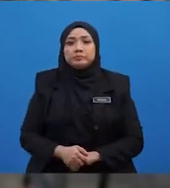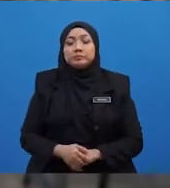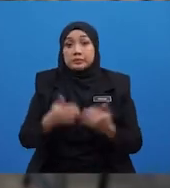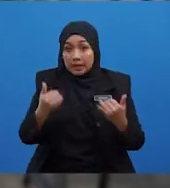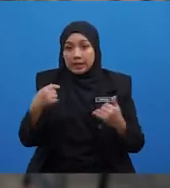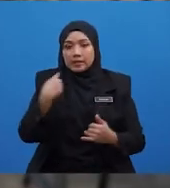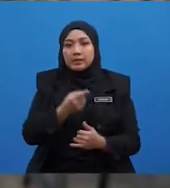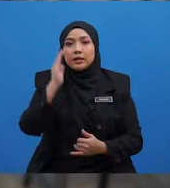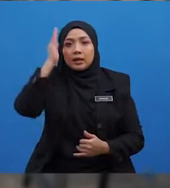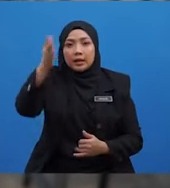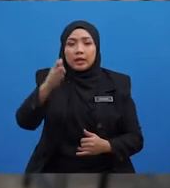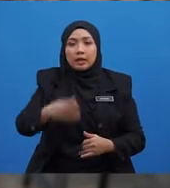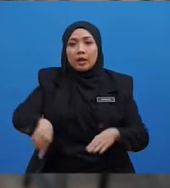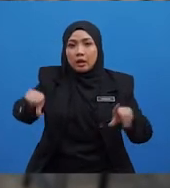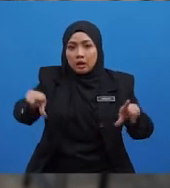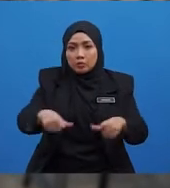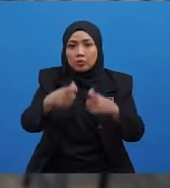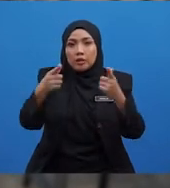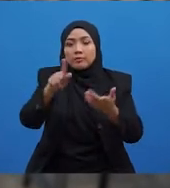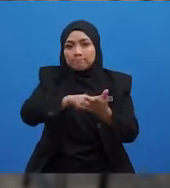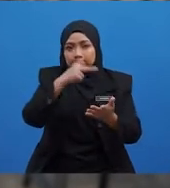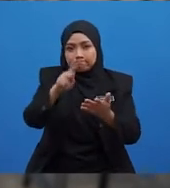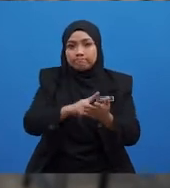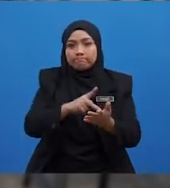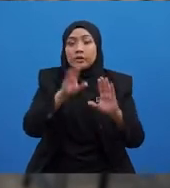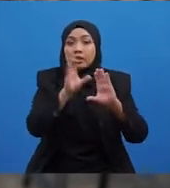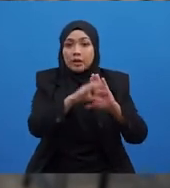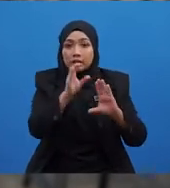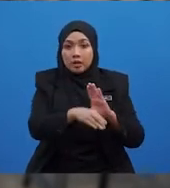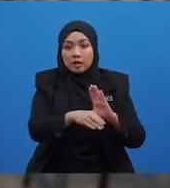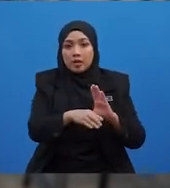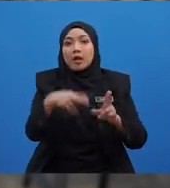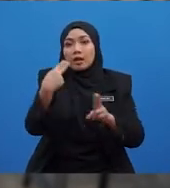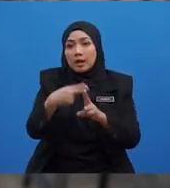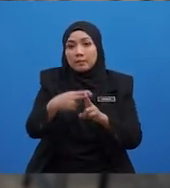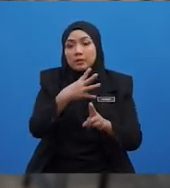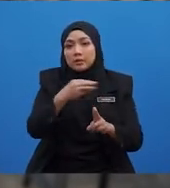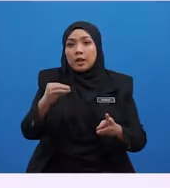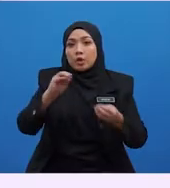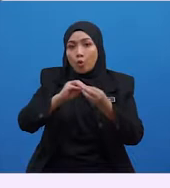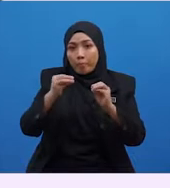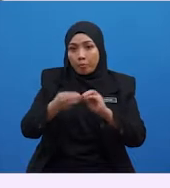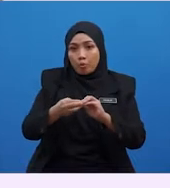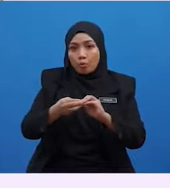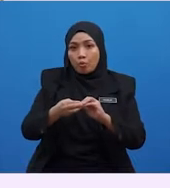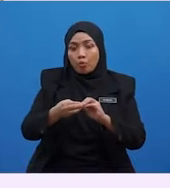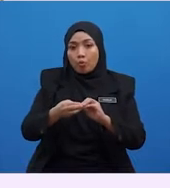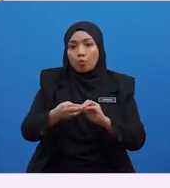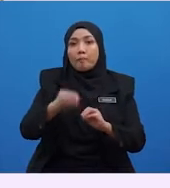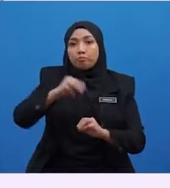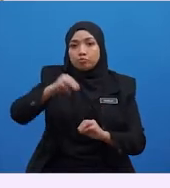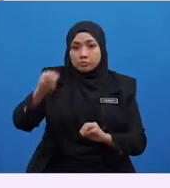Kini kita akan lakukan pengemaskinian data nama bagi nombor daftar seorang murid, iaitu